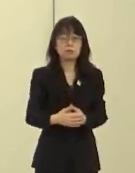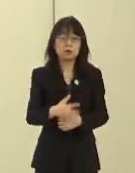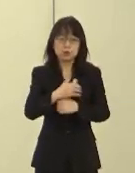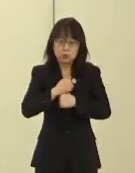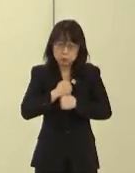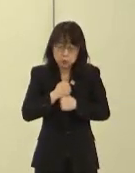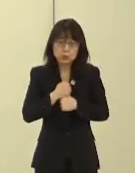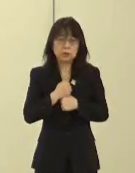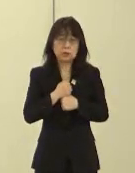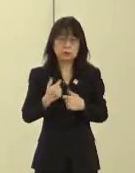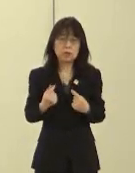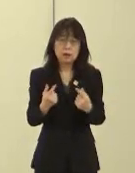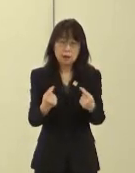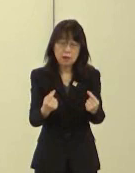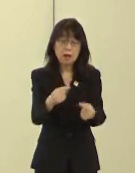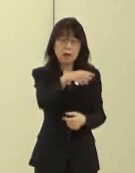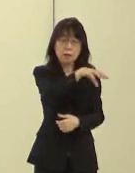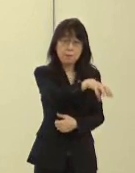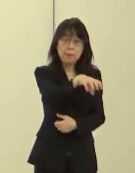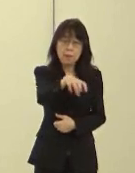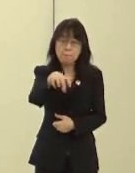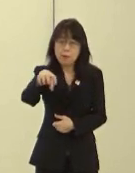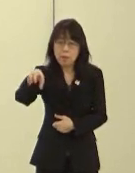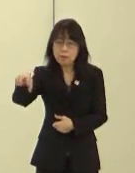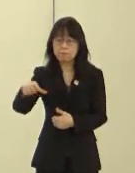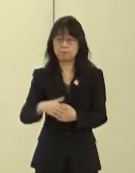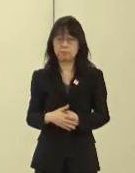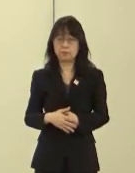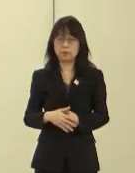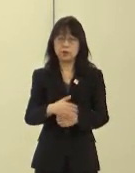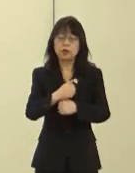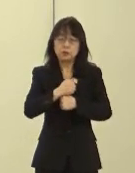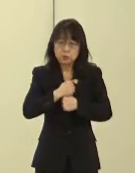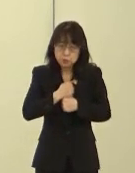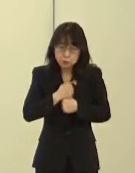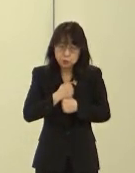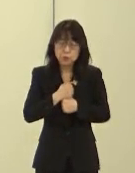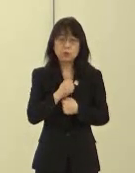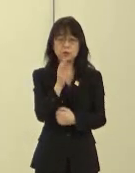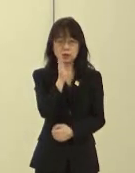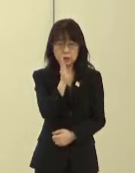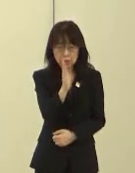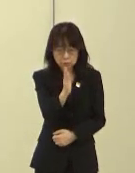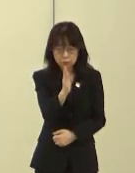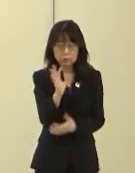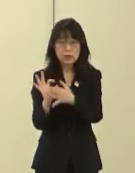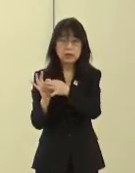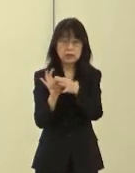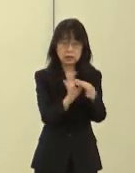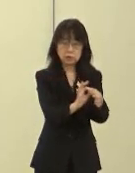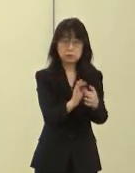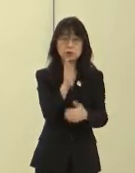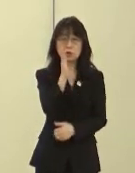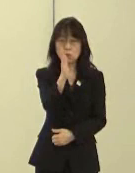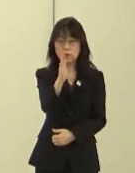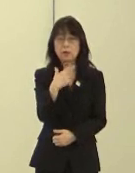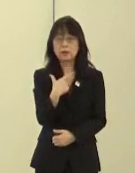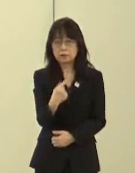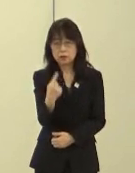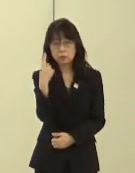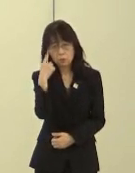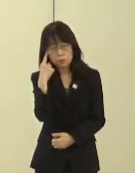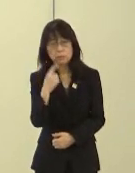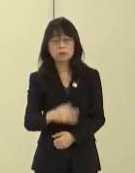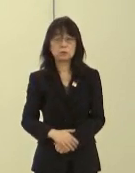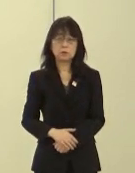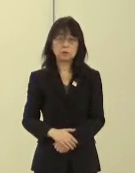ただきながら、場面場面で注意をしていただくということ、これを引き続きお願いをしていきたいというふうに思います。